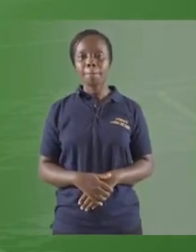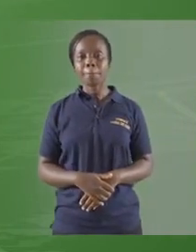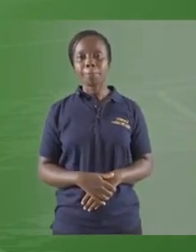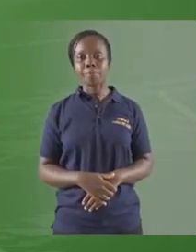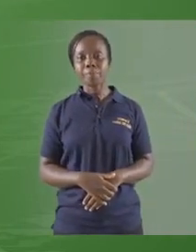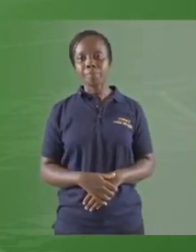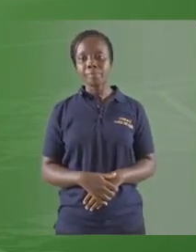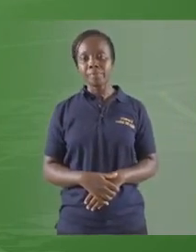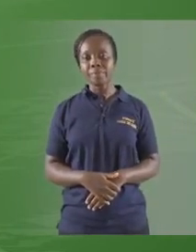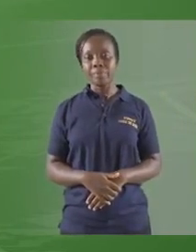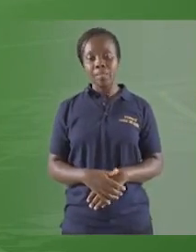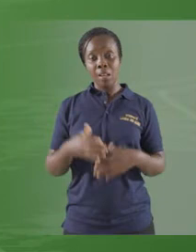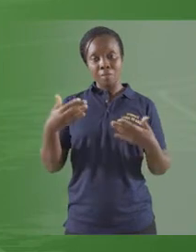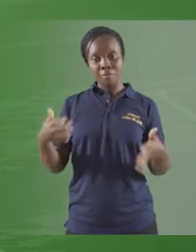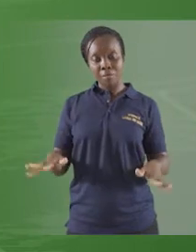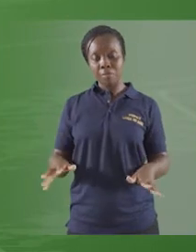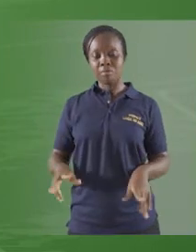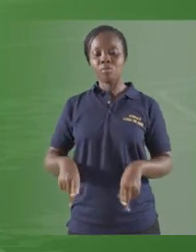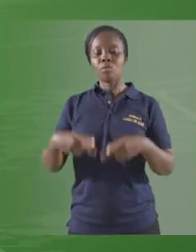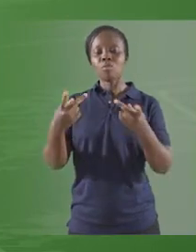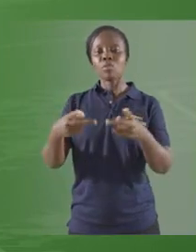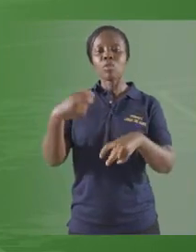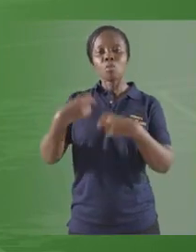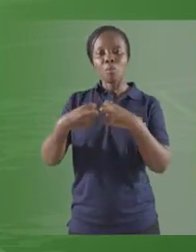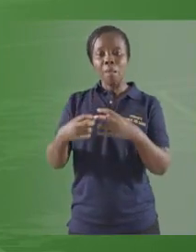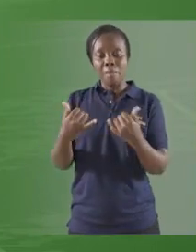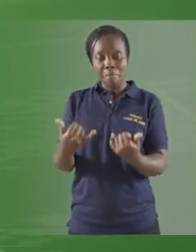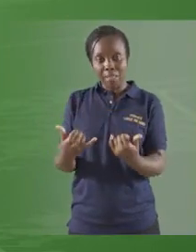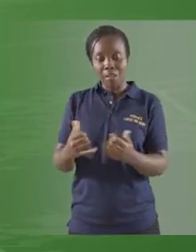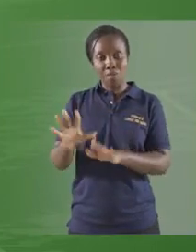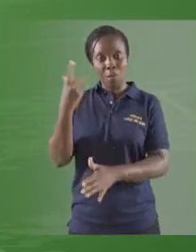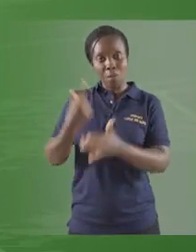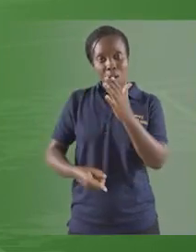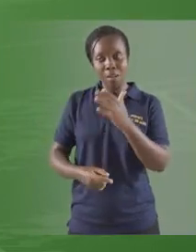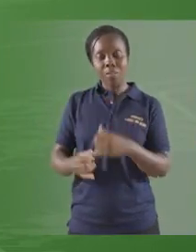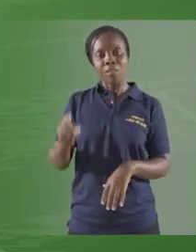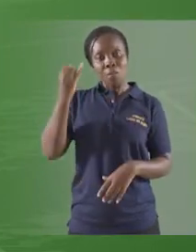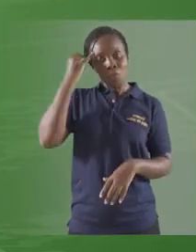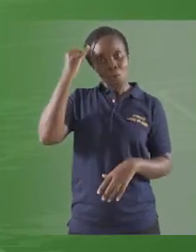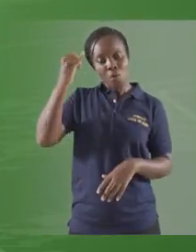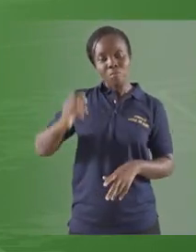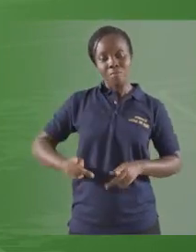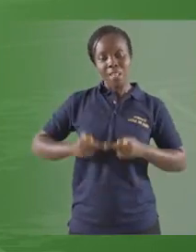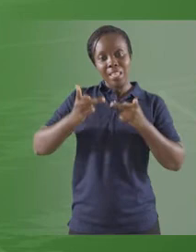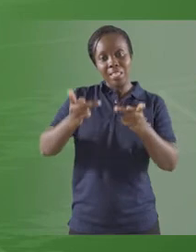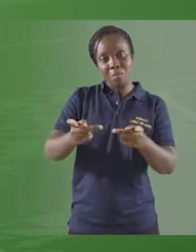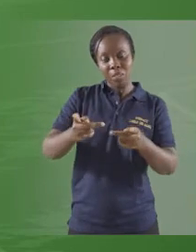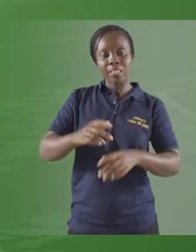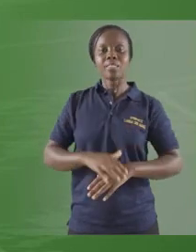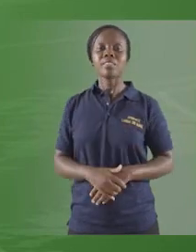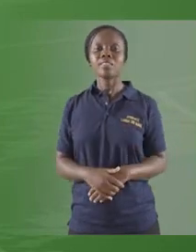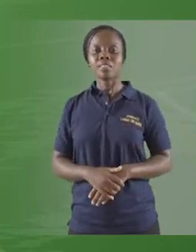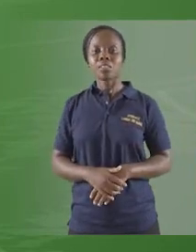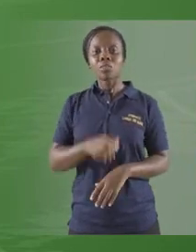Alors, une fois le problème posé, nous allons formuler des hypothèses. Alors, comme nous le savons depuis la